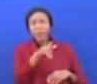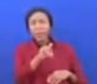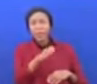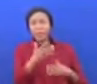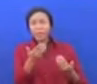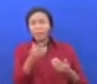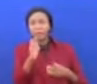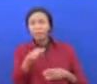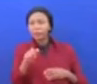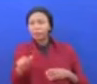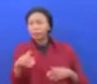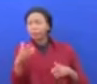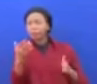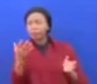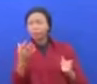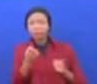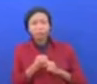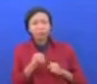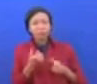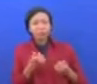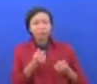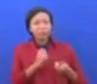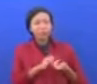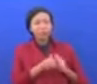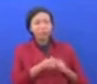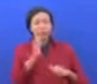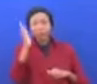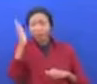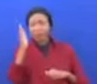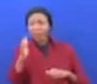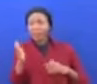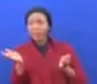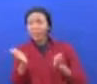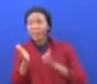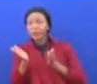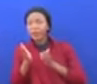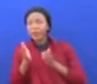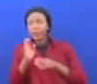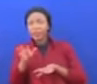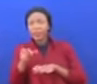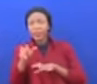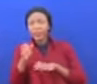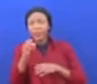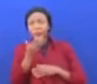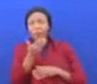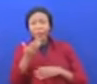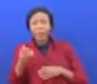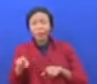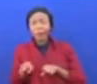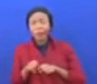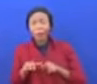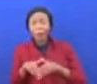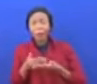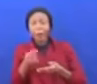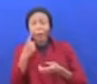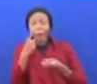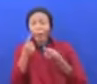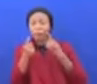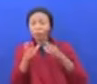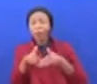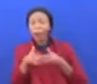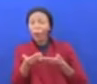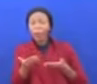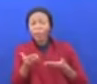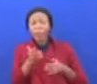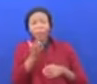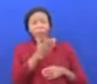mipini. Ikienda kwenye hifadhi ya Serengeti itakuta kuna wajane kule, watu wana makovu, miguu hawana, macho. Ukienda kule